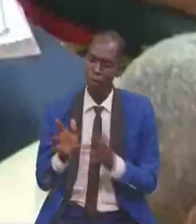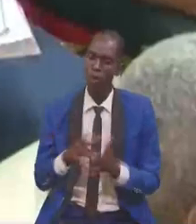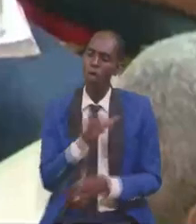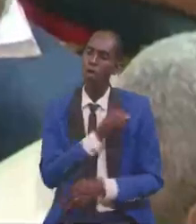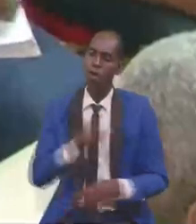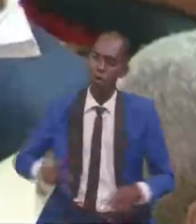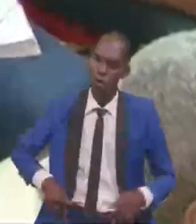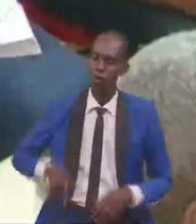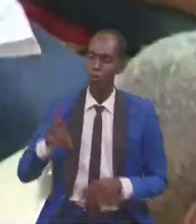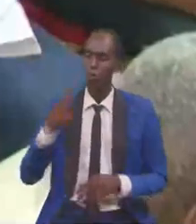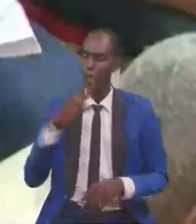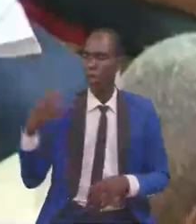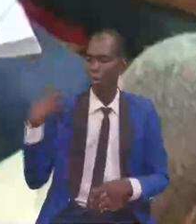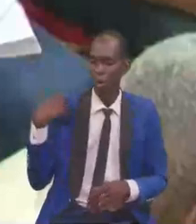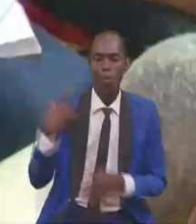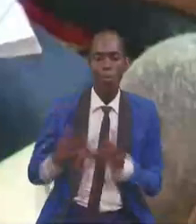disant, Seigneur,